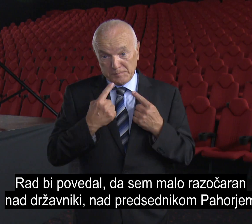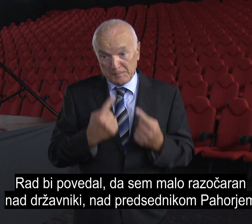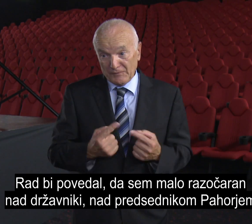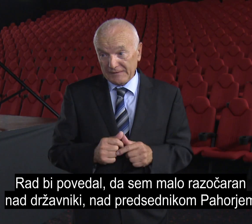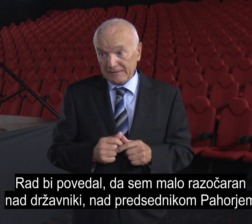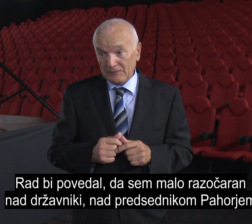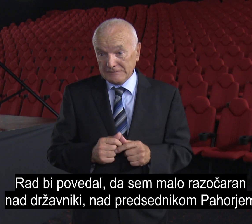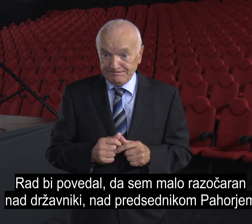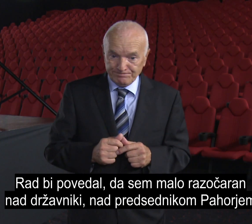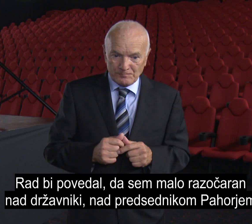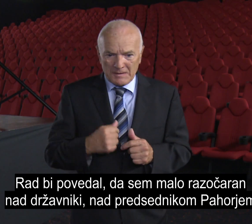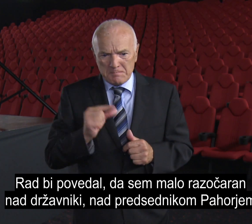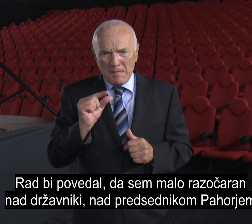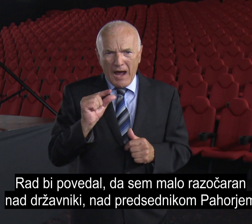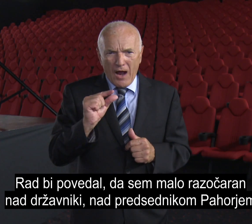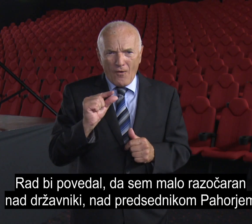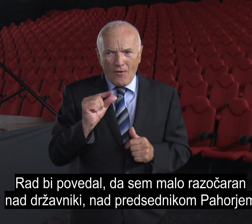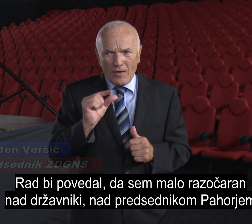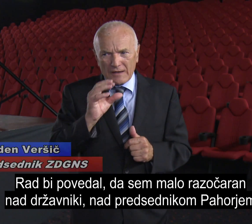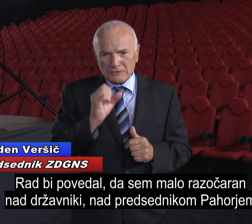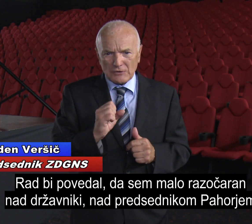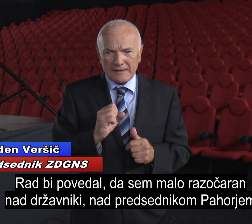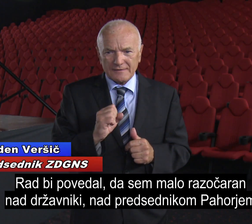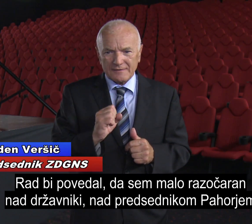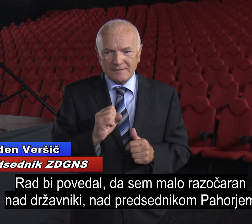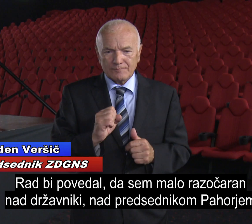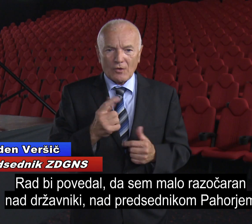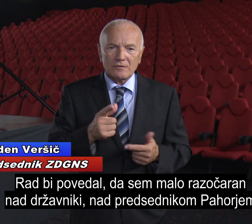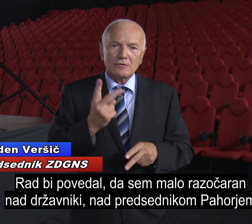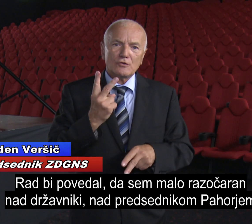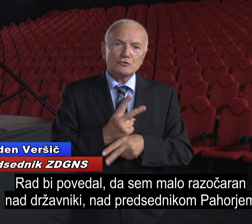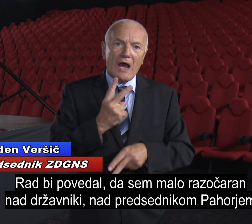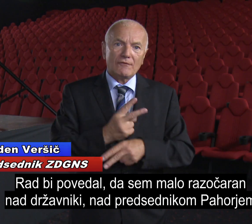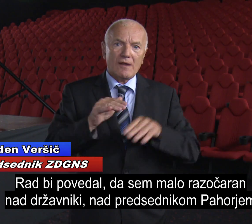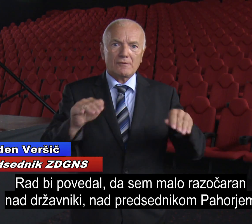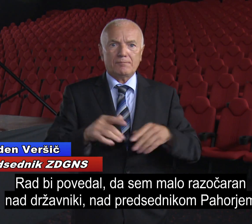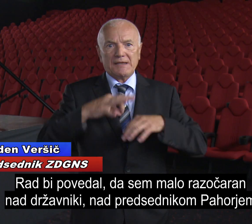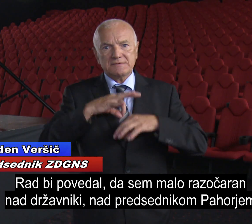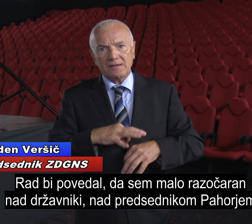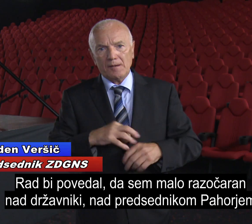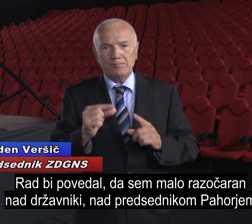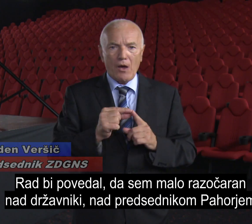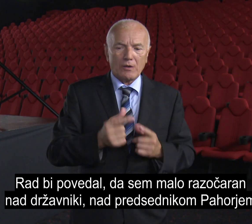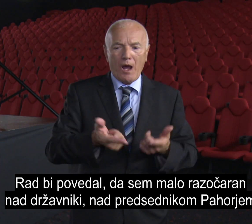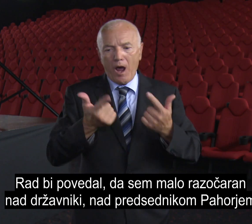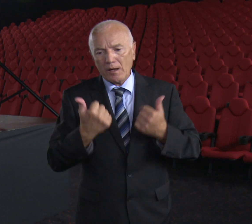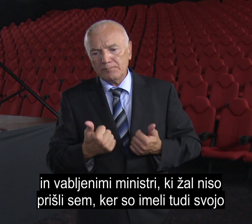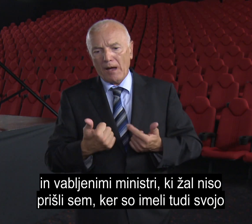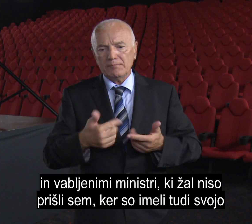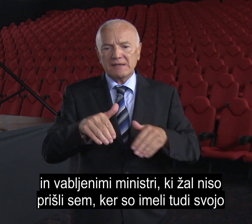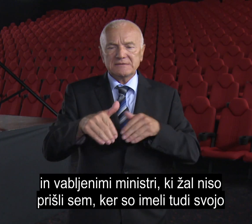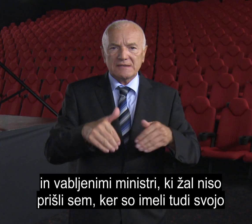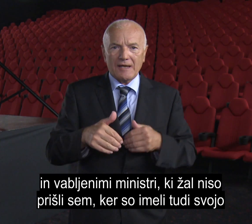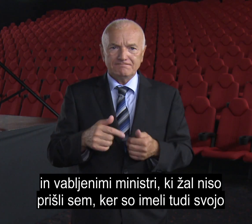In kako pomemben je ta sistem, ki je urejen, ki je kontroliran, kar se tiče financiranja invalidskih, humanitarnih in